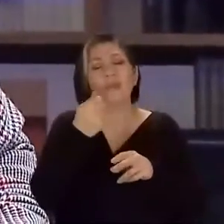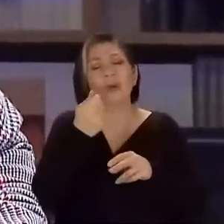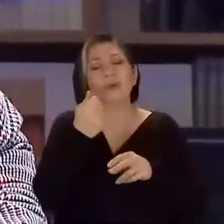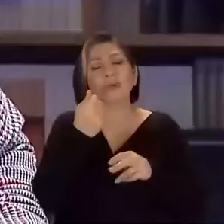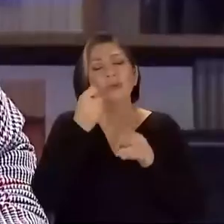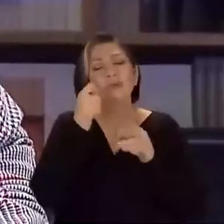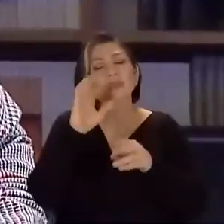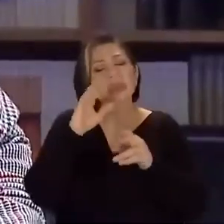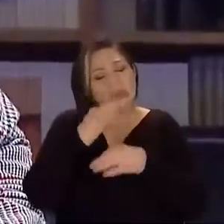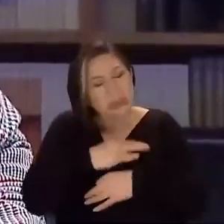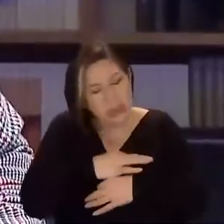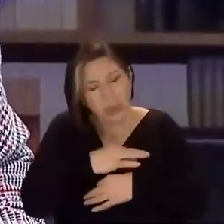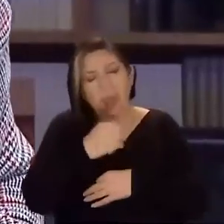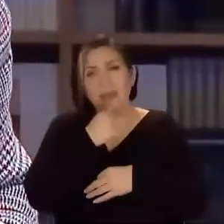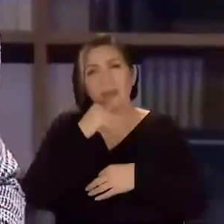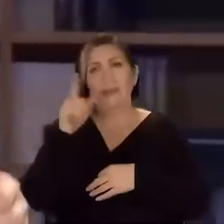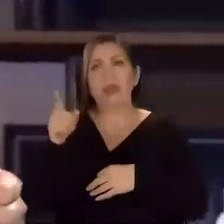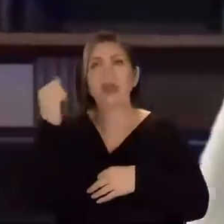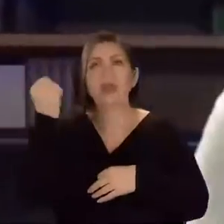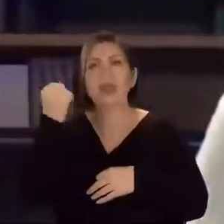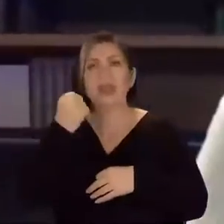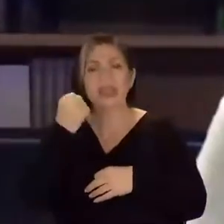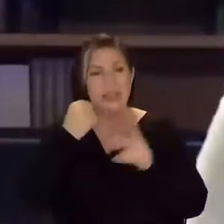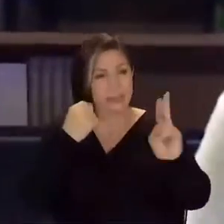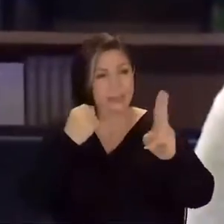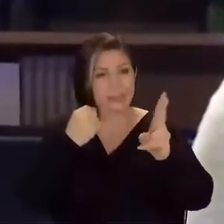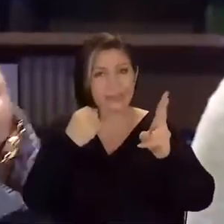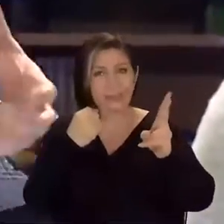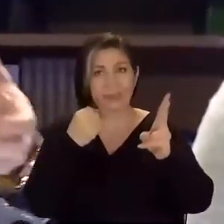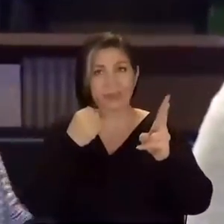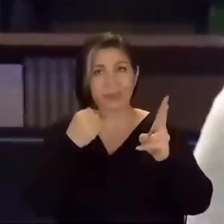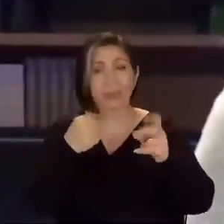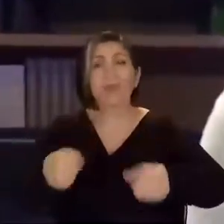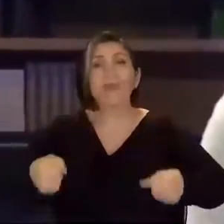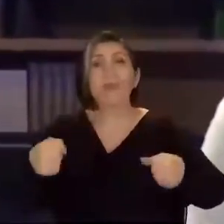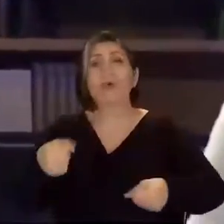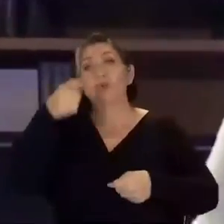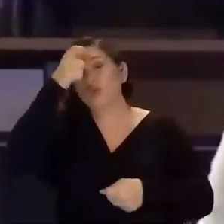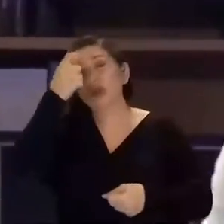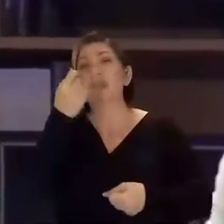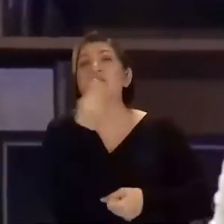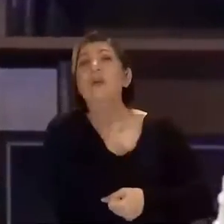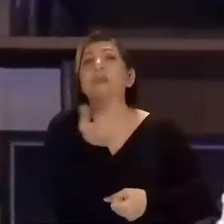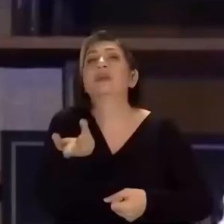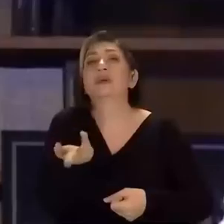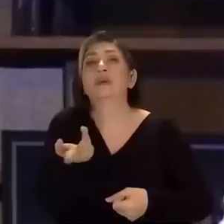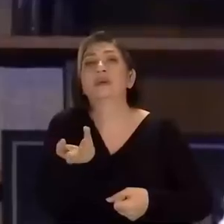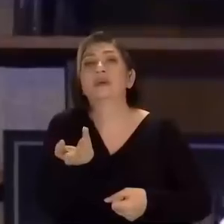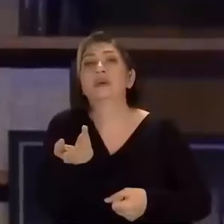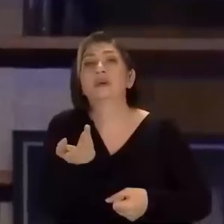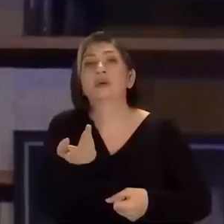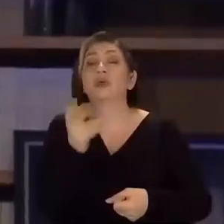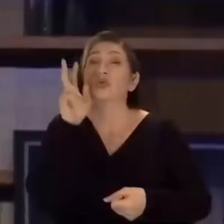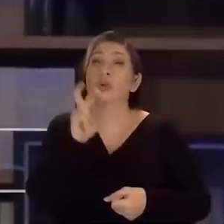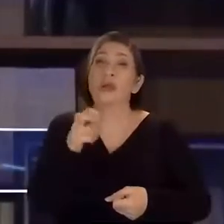parasına saygı duyan adam katilin eline bavul bavul Türk lirası vermedi. Ona bile